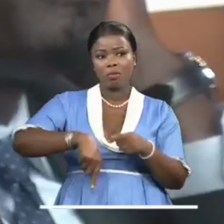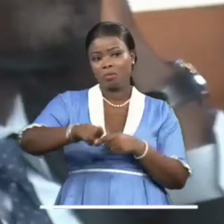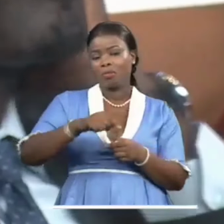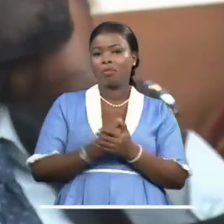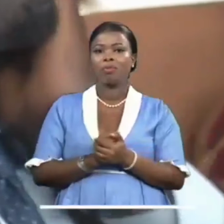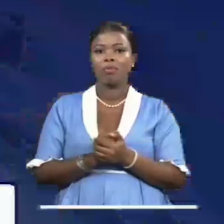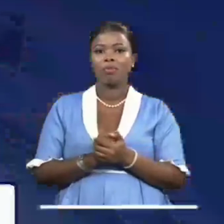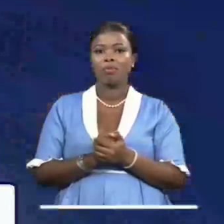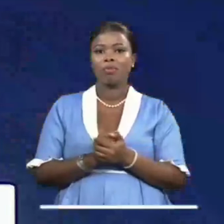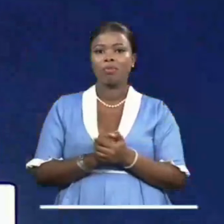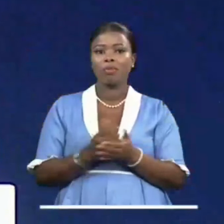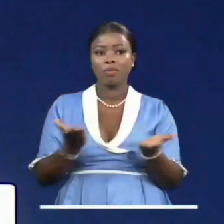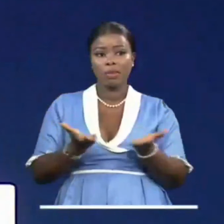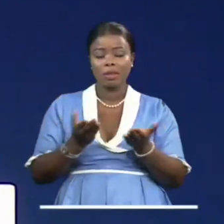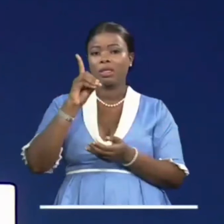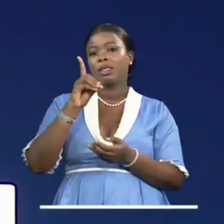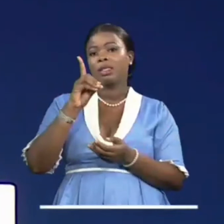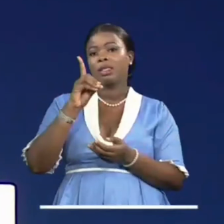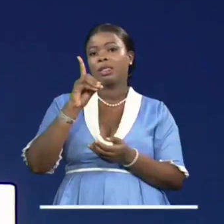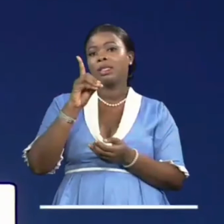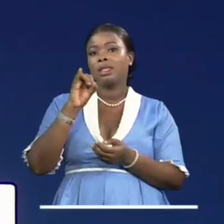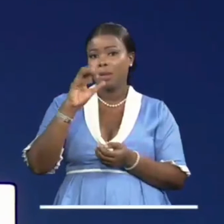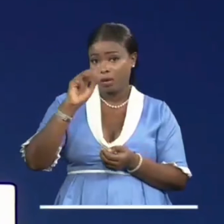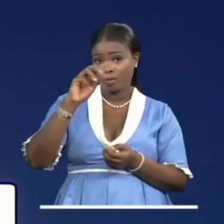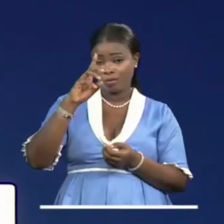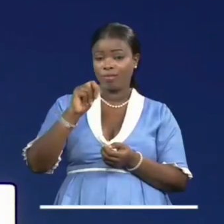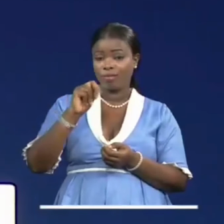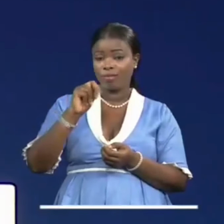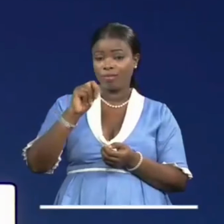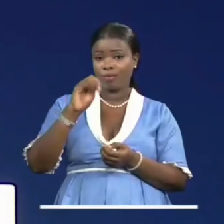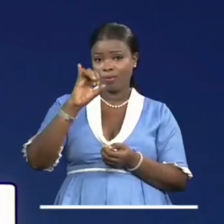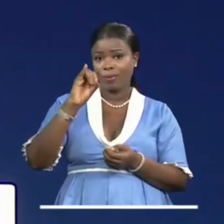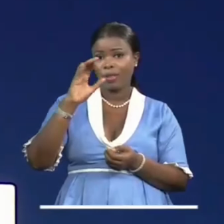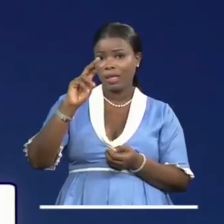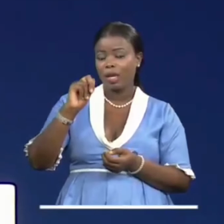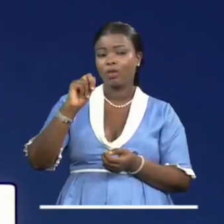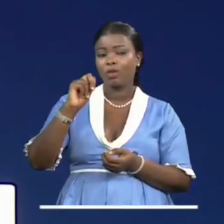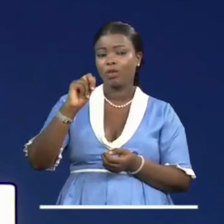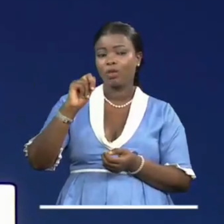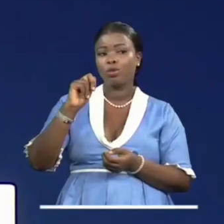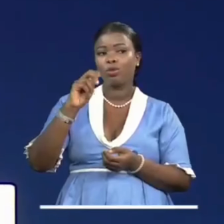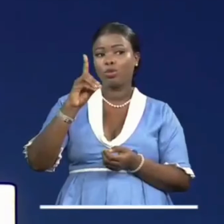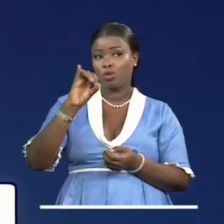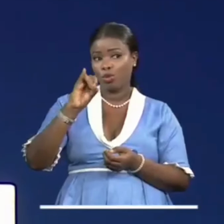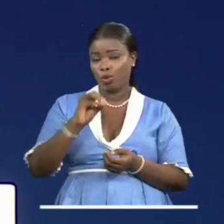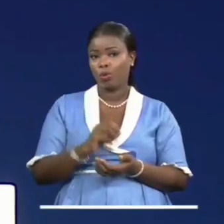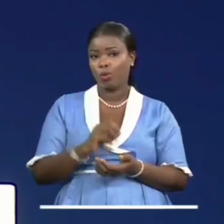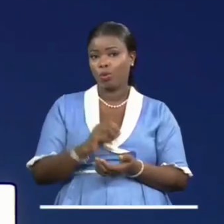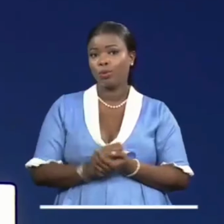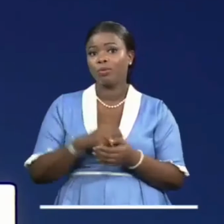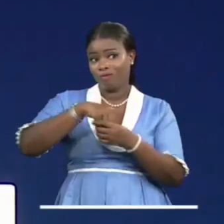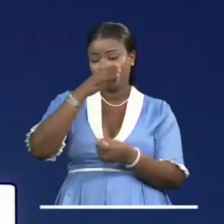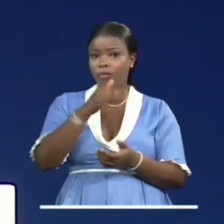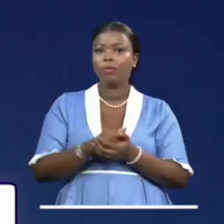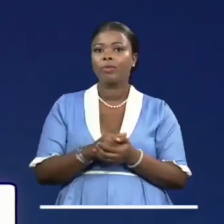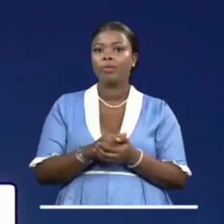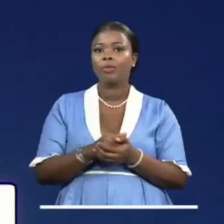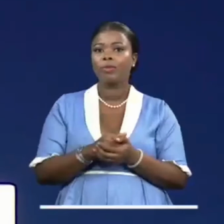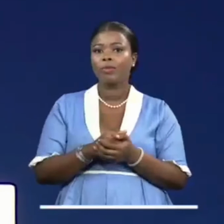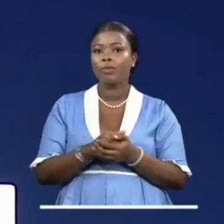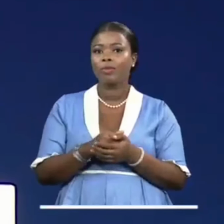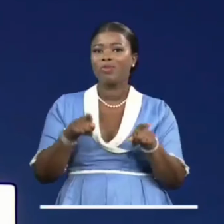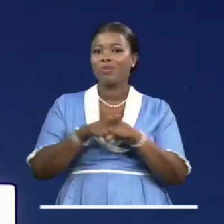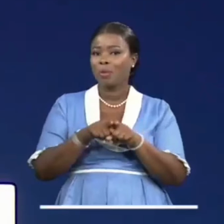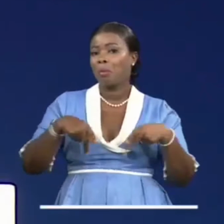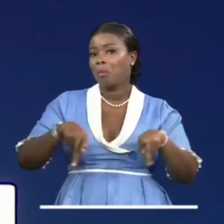ici à diamayo des énergies renouvolbles également vous savez je pense que victoire en a parlé le projet réseau gazier du Sénégal qui va nous permettre en tout cas de